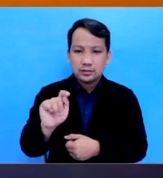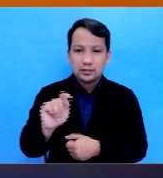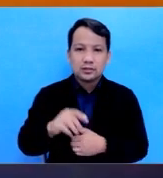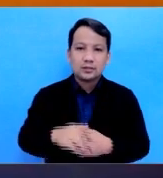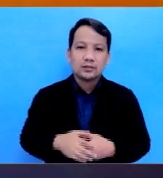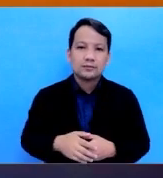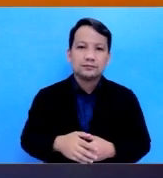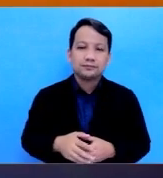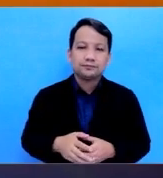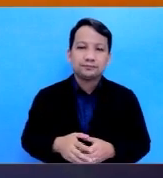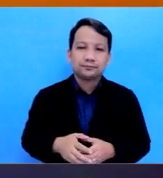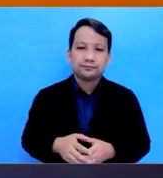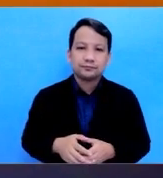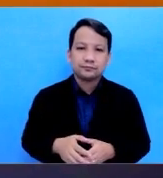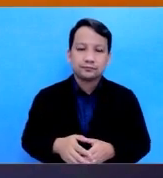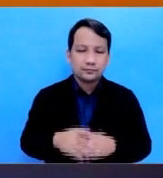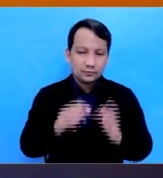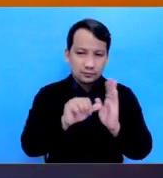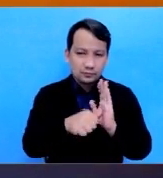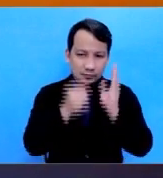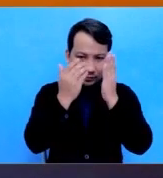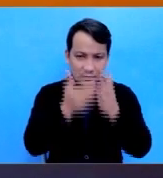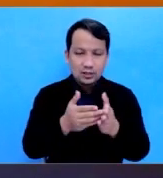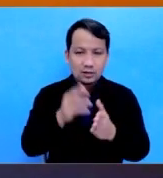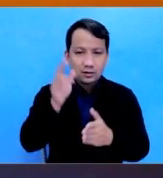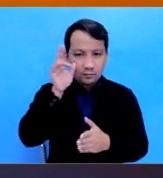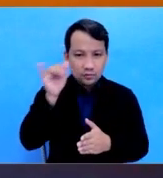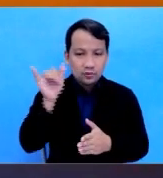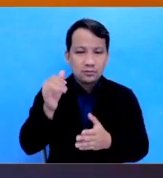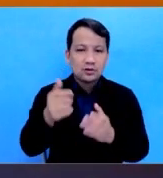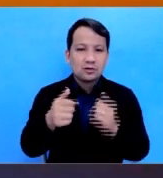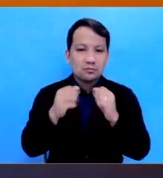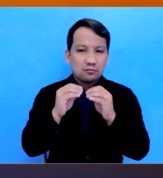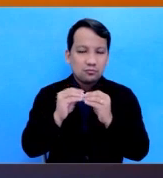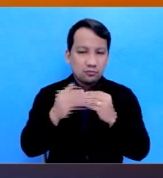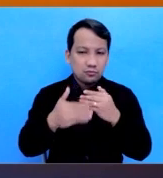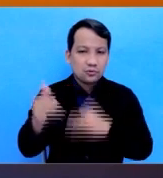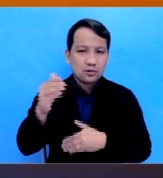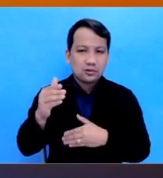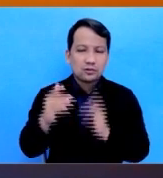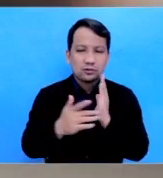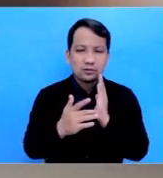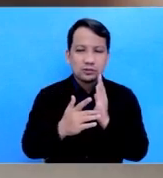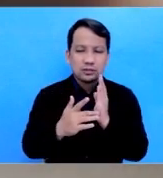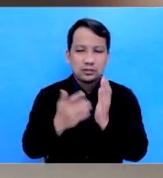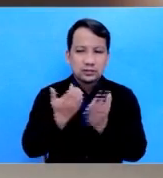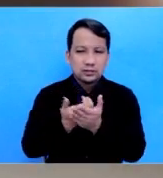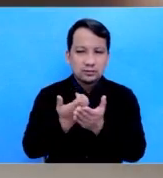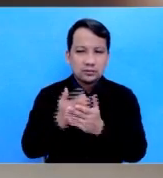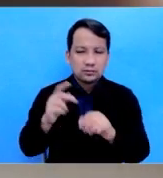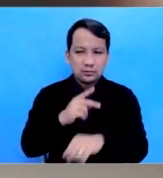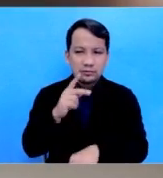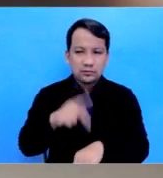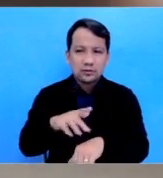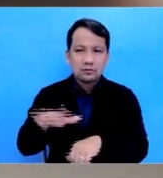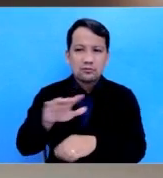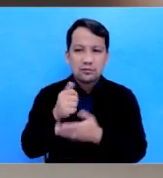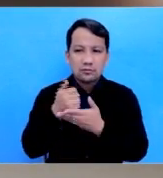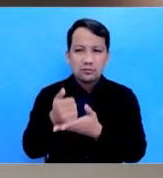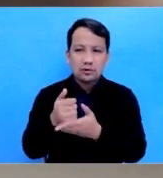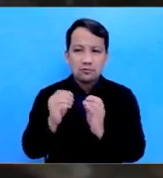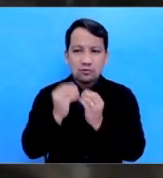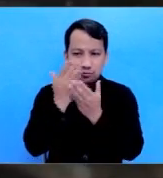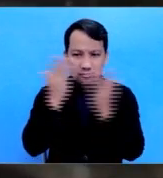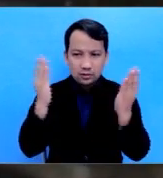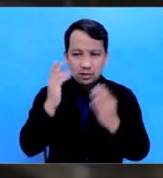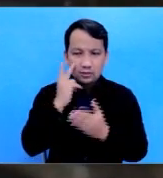DICT. Pagtutuunan ng pansin ni Uy ang pagpapaikting palalo sa digital economy ng bansa na makakatulong para mabigyan